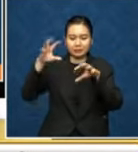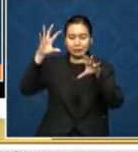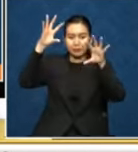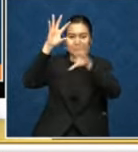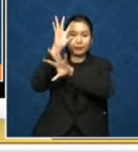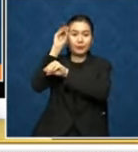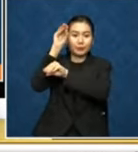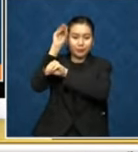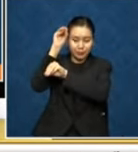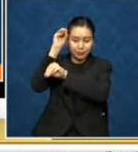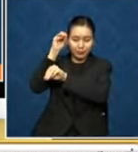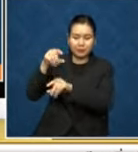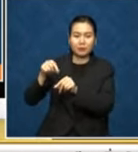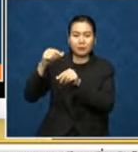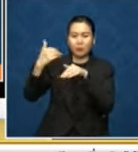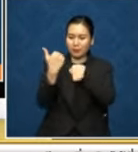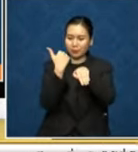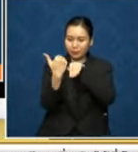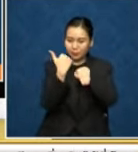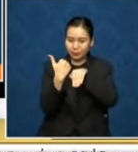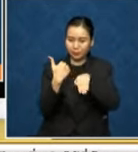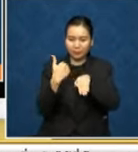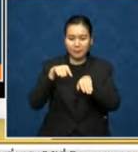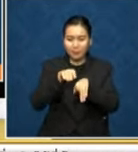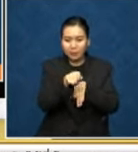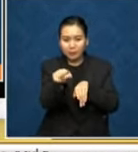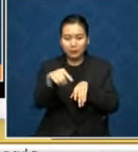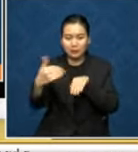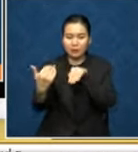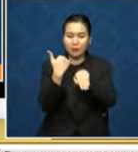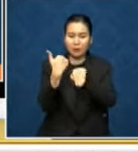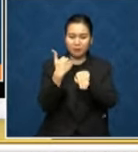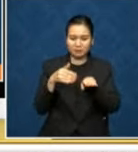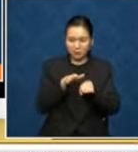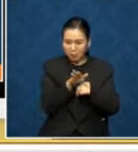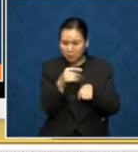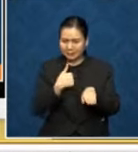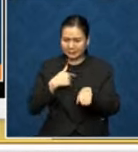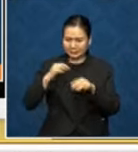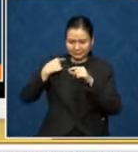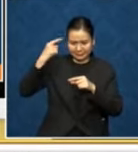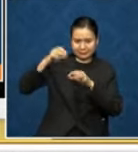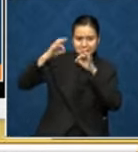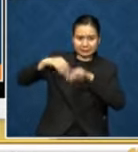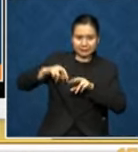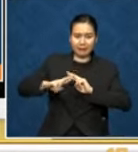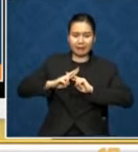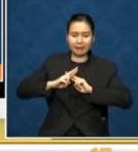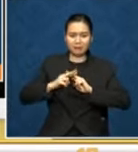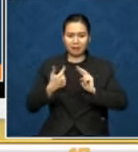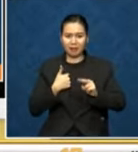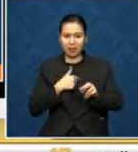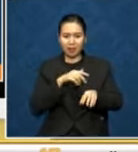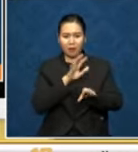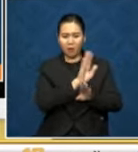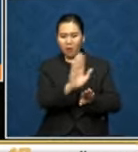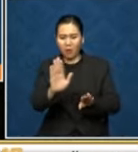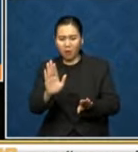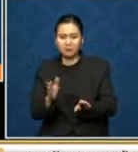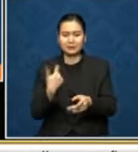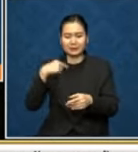านสูงค่ะประชาชนสัญจรไปมานะคะชาวบ้านต่างบอกว่าเป็นแยกวัดใจค่ะใครจะล้มใครจะรอดขึ้นอยู่กับดวงค่ะดังนั้นจึง